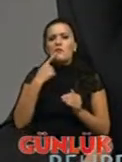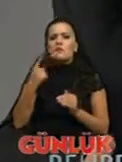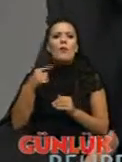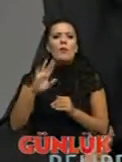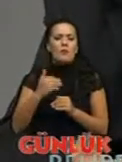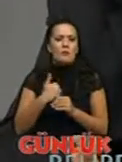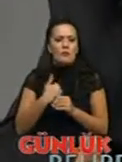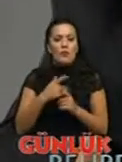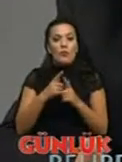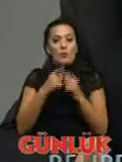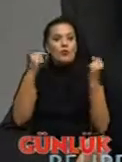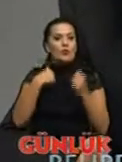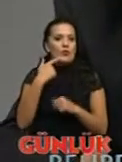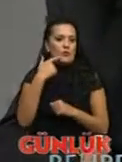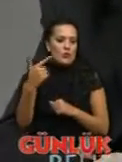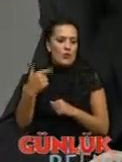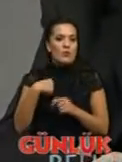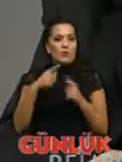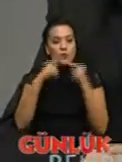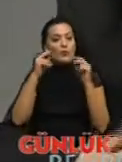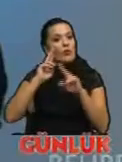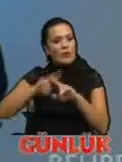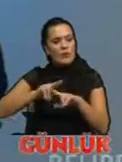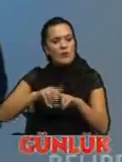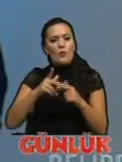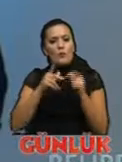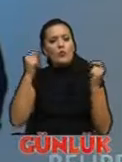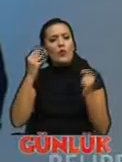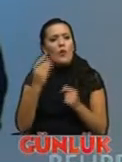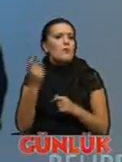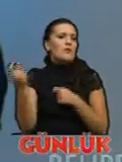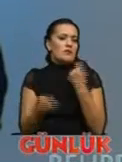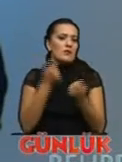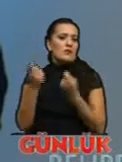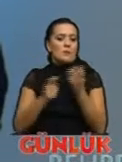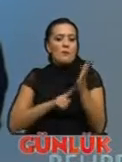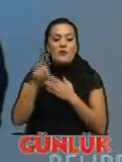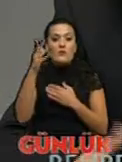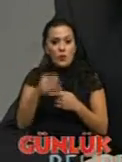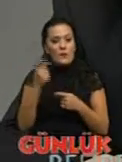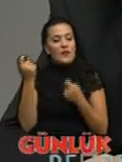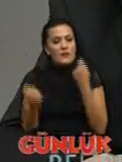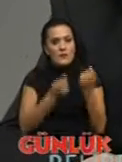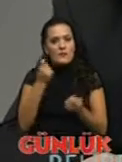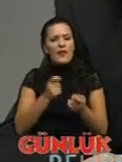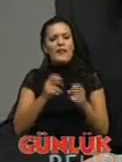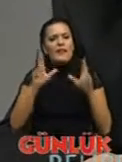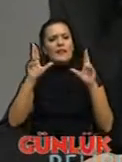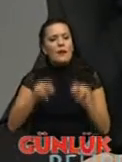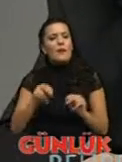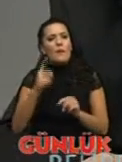etmiyorum. Mutluluğu tavsiye ediyorum. Yani mutlu olmaya çalışın. Başarılı olmaya çalışmak tamamen